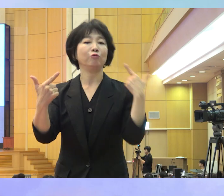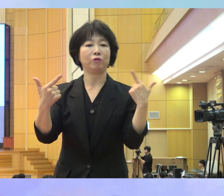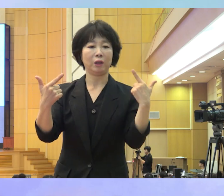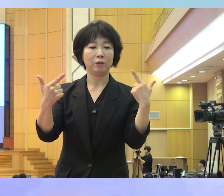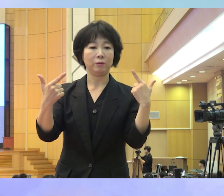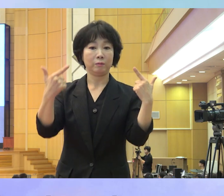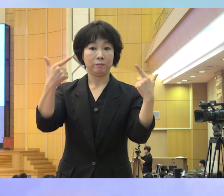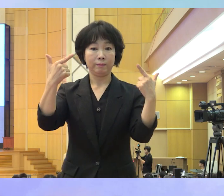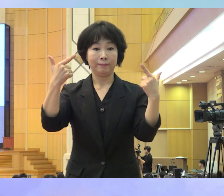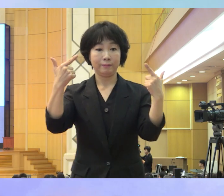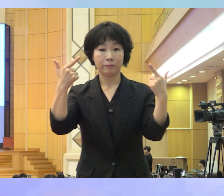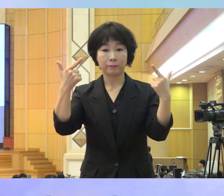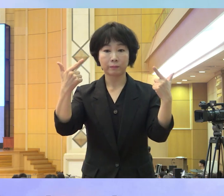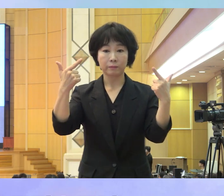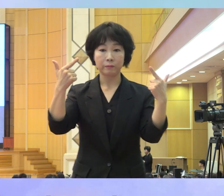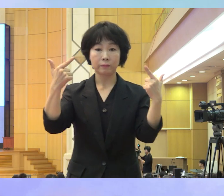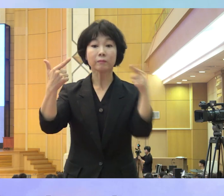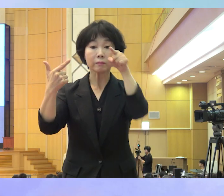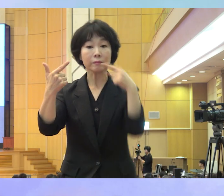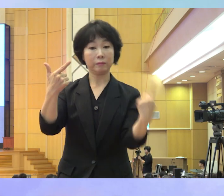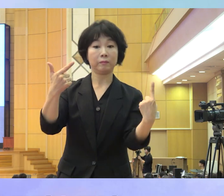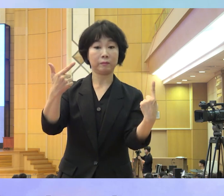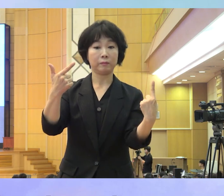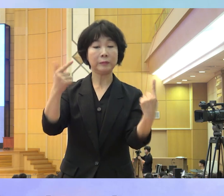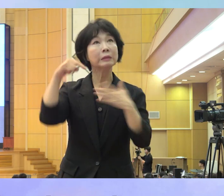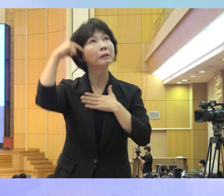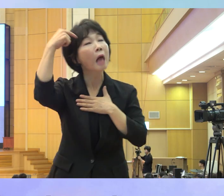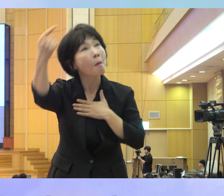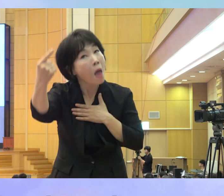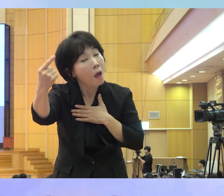요한복음 6장 1절에 가보면, 그